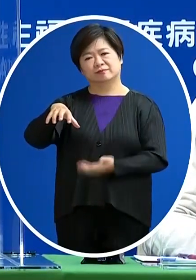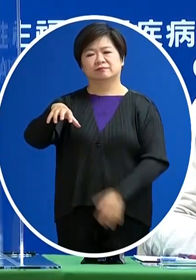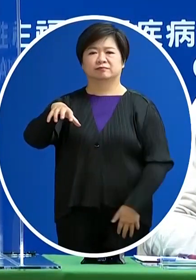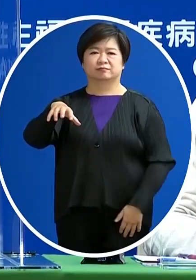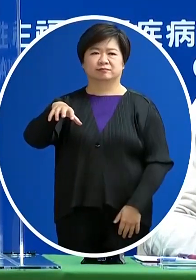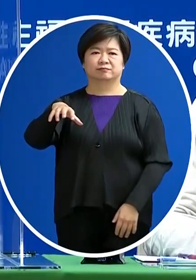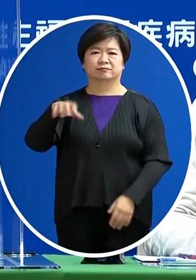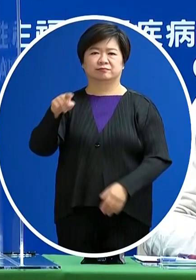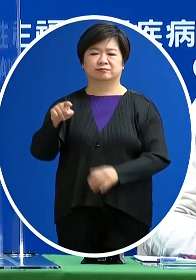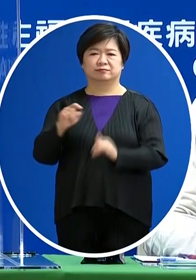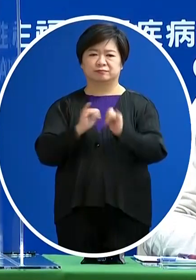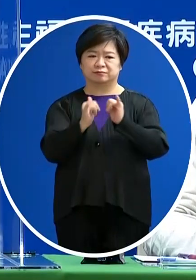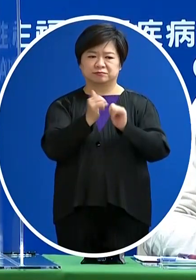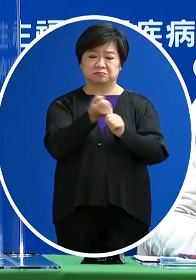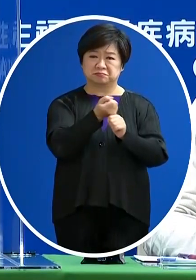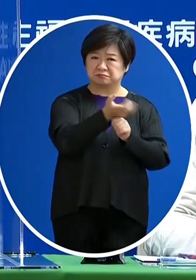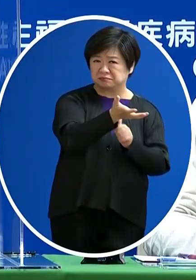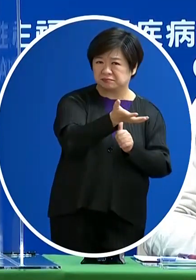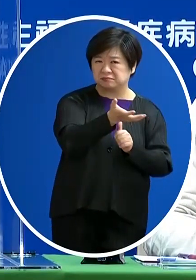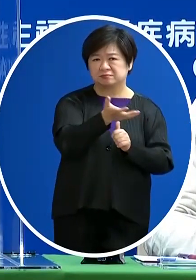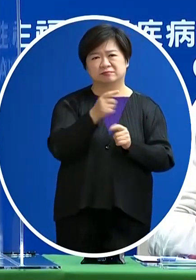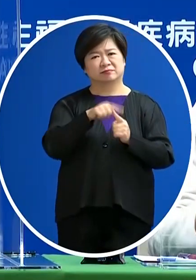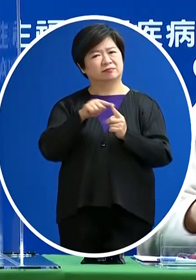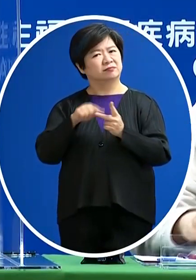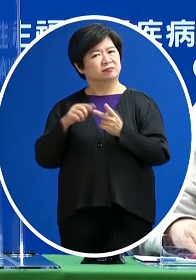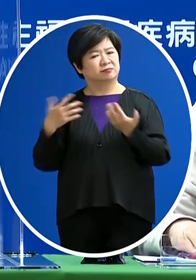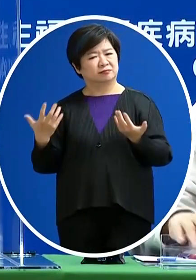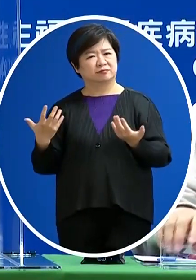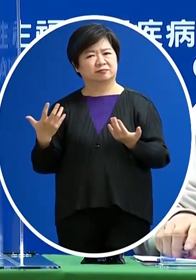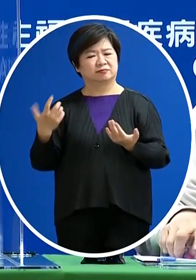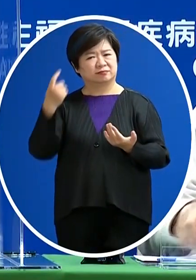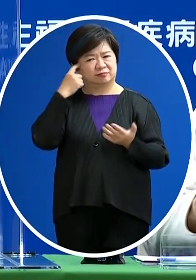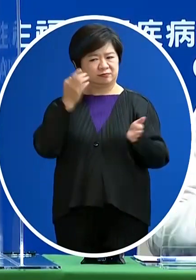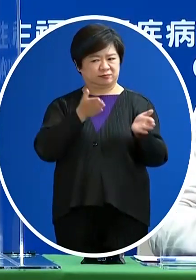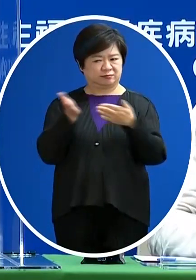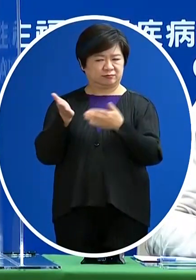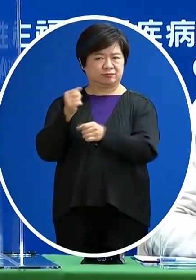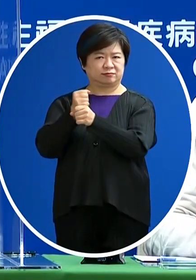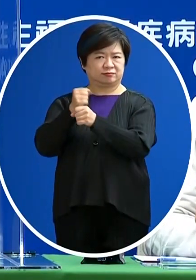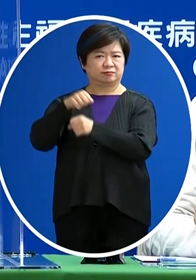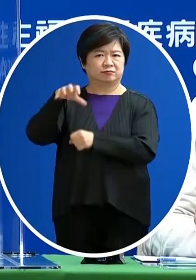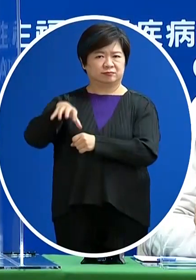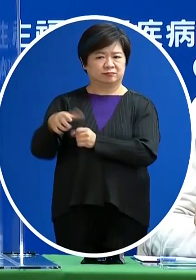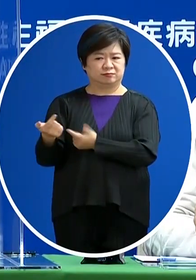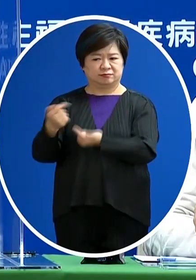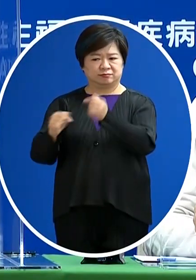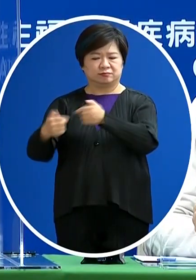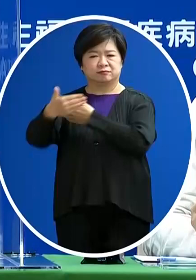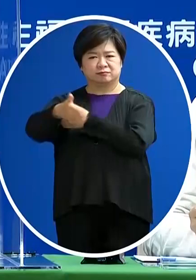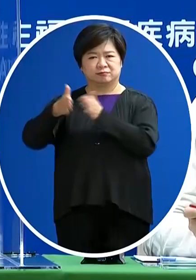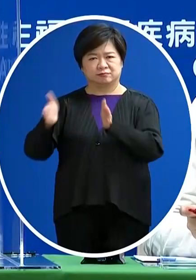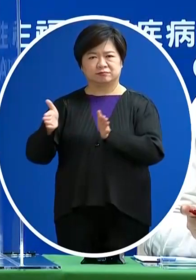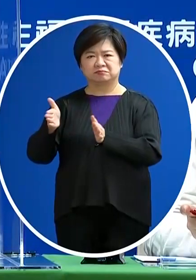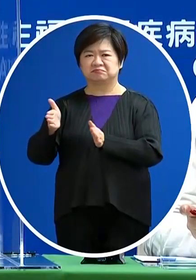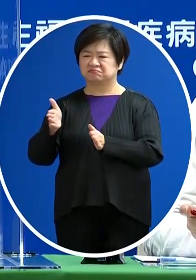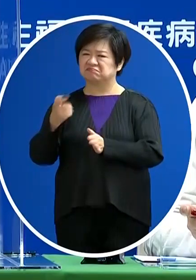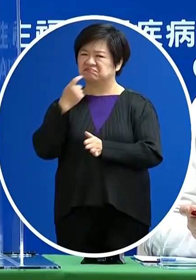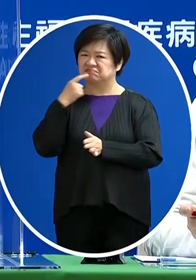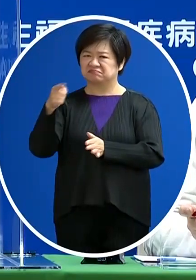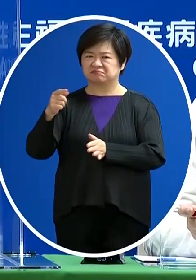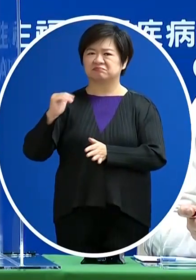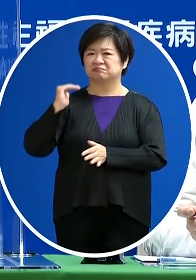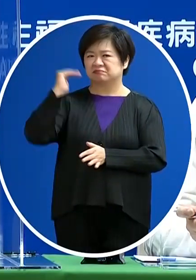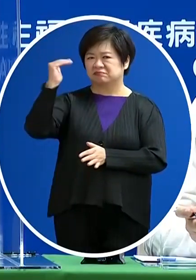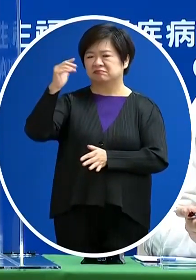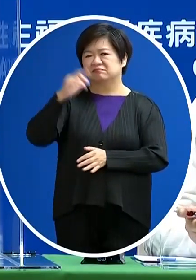个哈这个社区内，那当然我们现在研判当然是在职场内的可能性是增高，就是比较高的